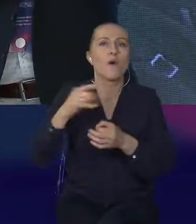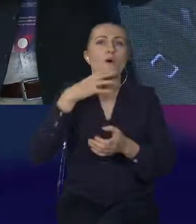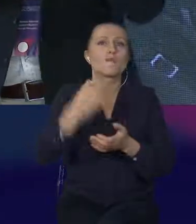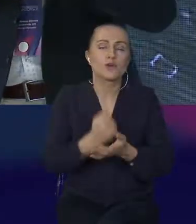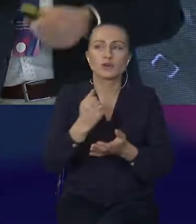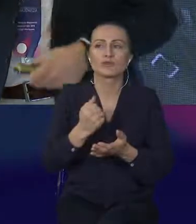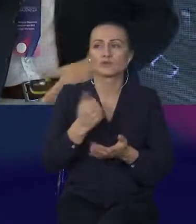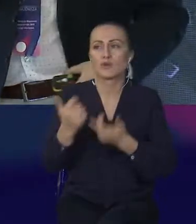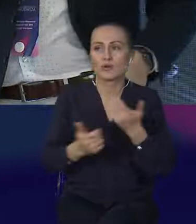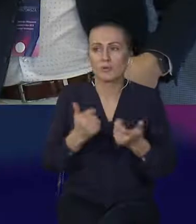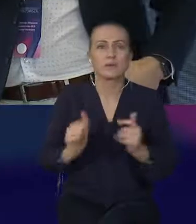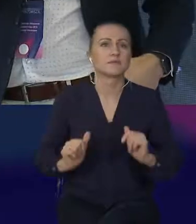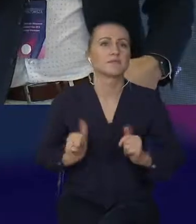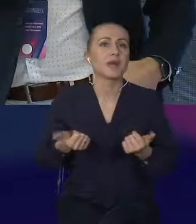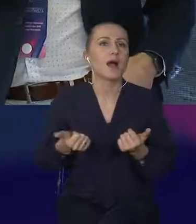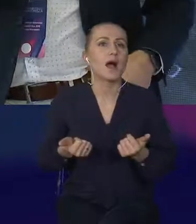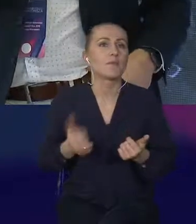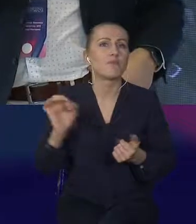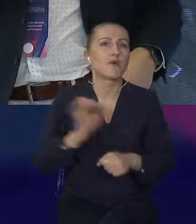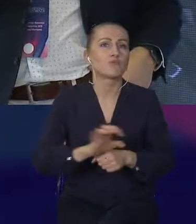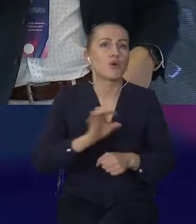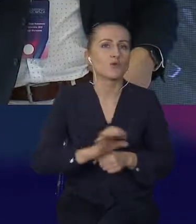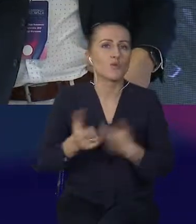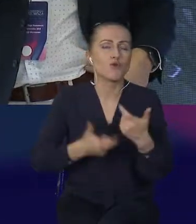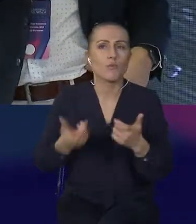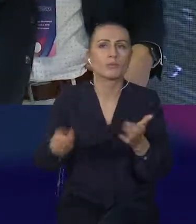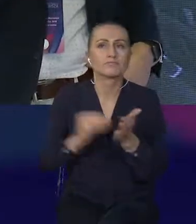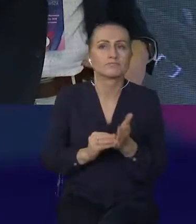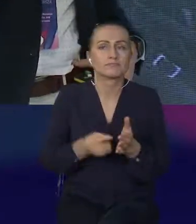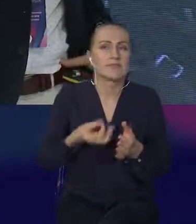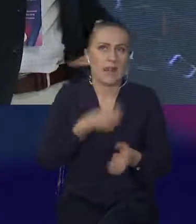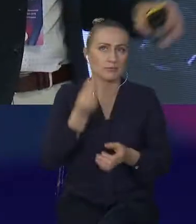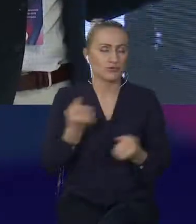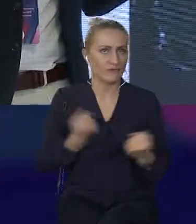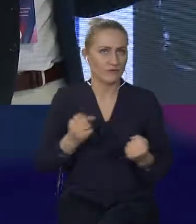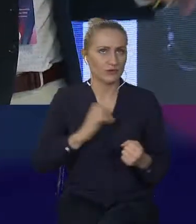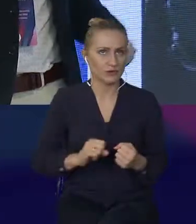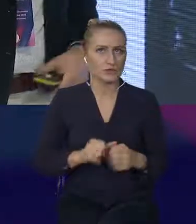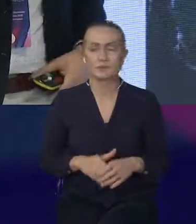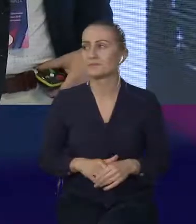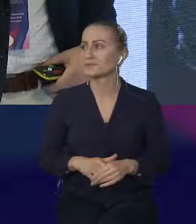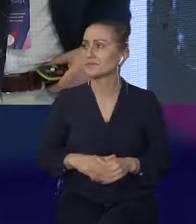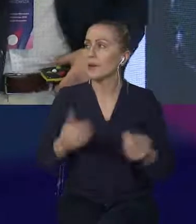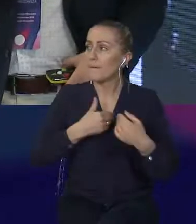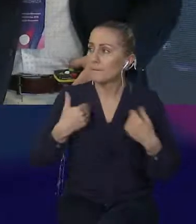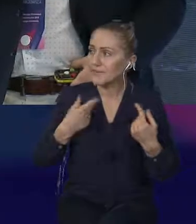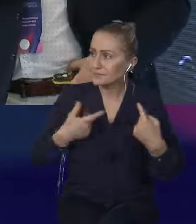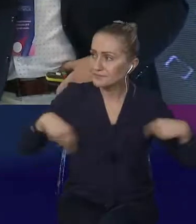albo stosuje, żeby swoje produkty w jakiś sposób uszlachetnić. My, jeśli chodzi tutaj